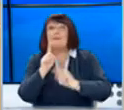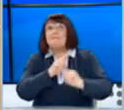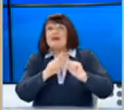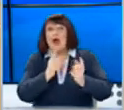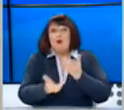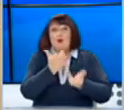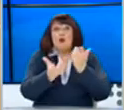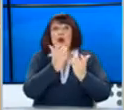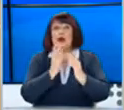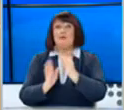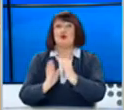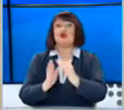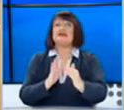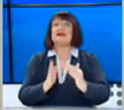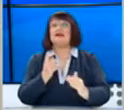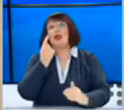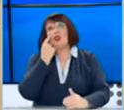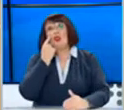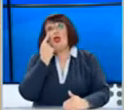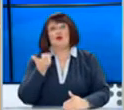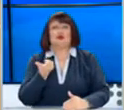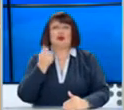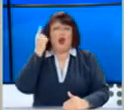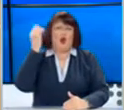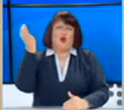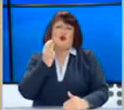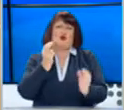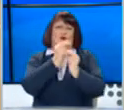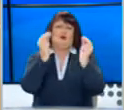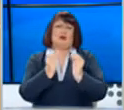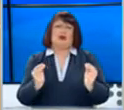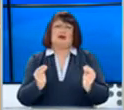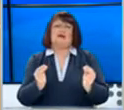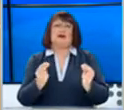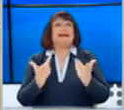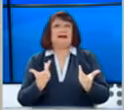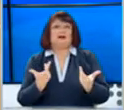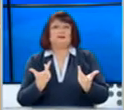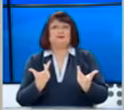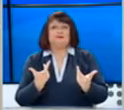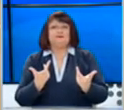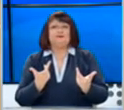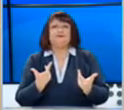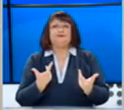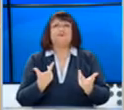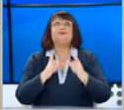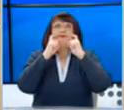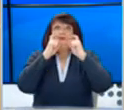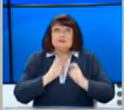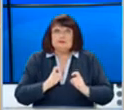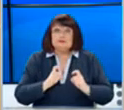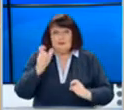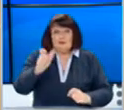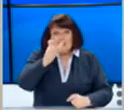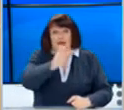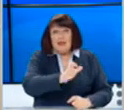οποία προστατεύονται. Και θα καταλήξετε σε πολύ αυτονόητα συμπεράσματα, γιατί αυτή η στοιχειώδης υποχρέωση του